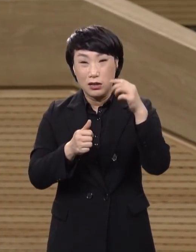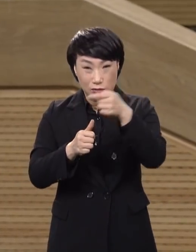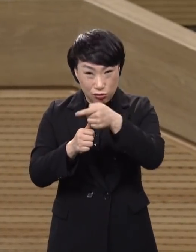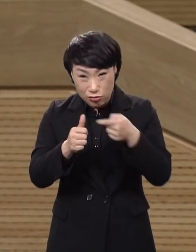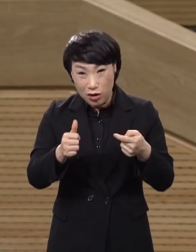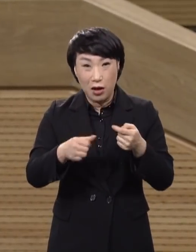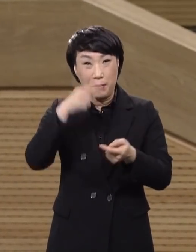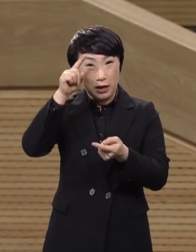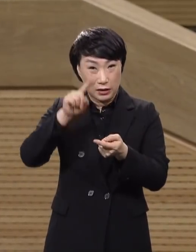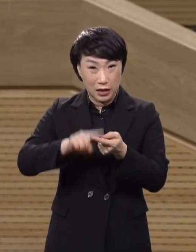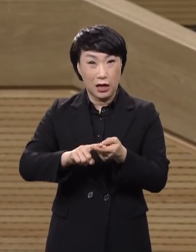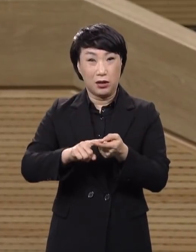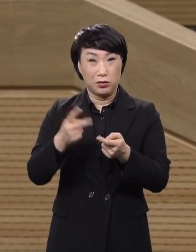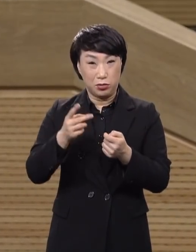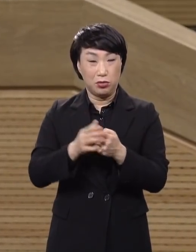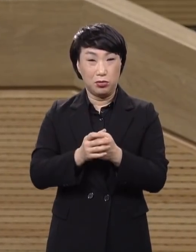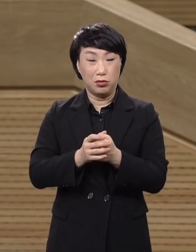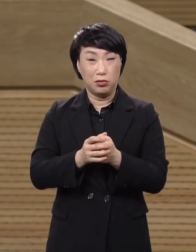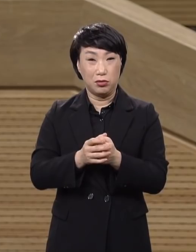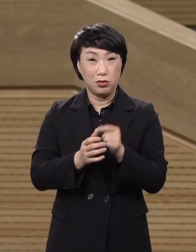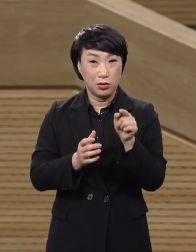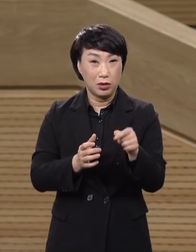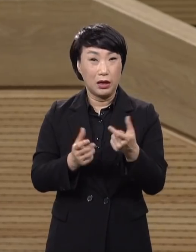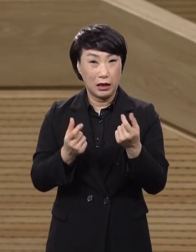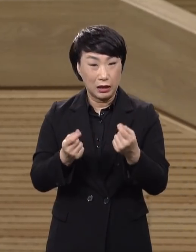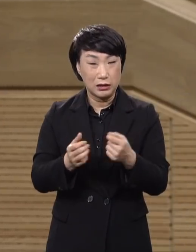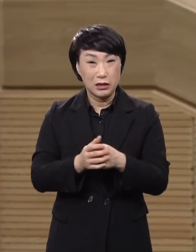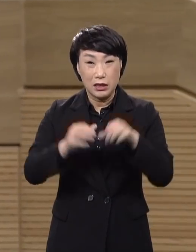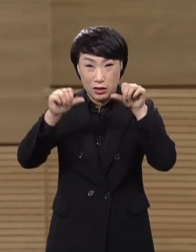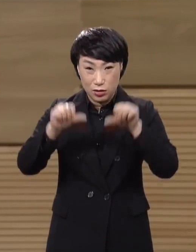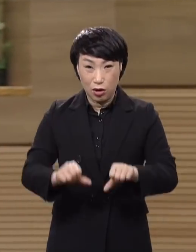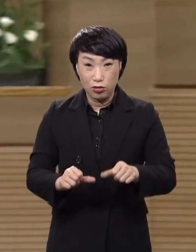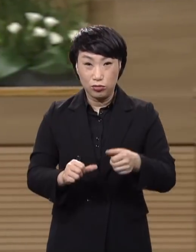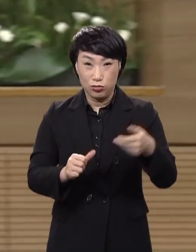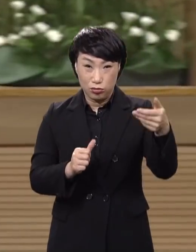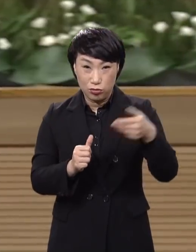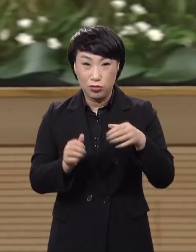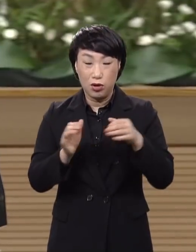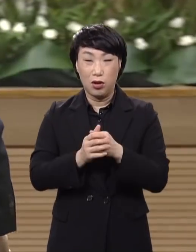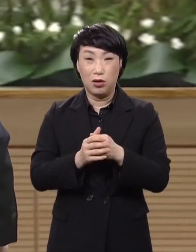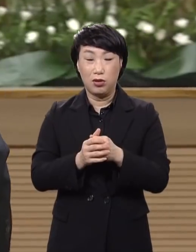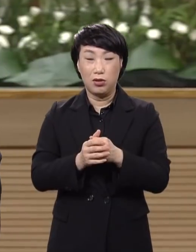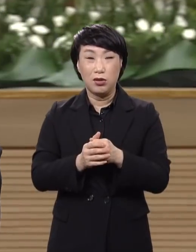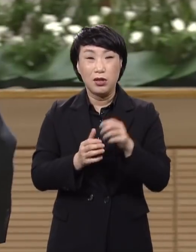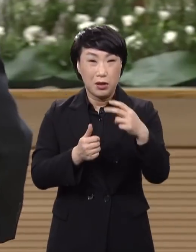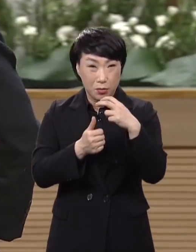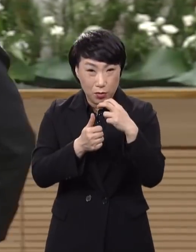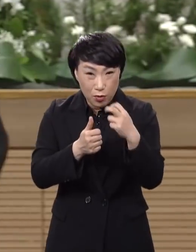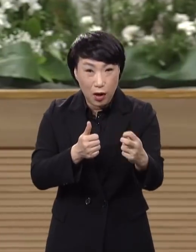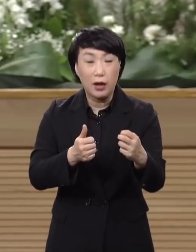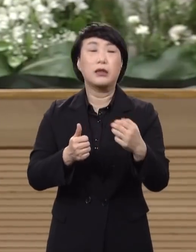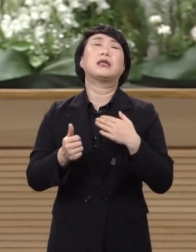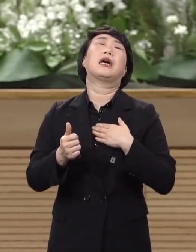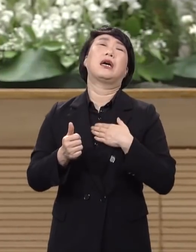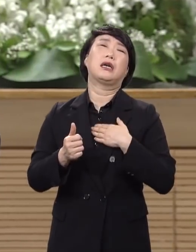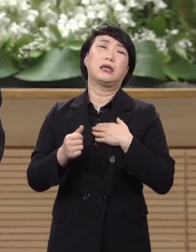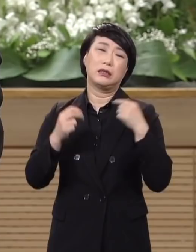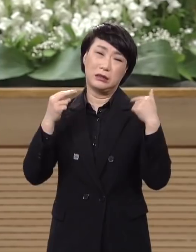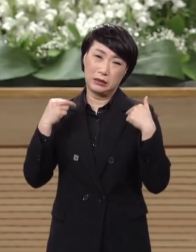죽여야 마땅하고, 네가 그토록 저주하고, 네가 그토록 미워하는